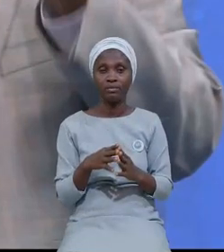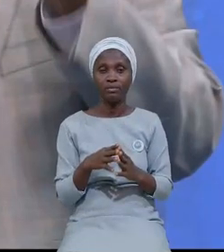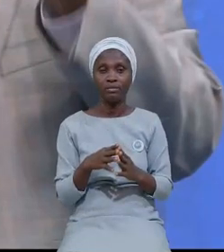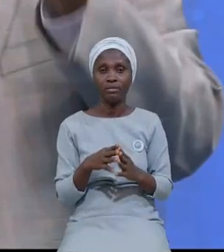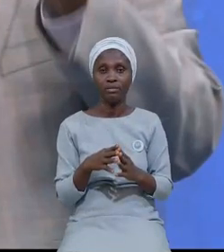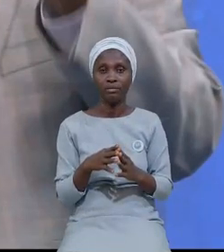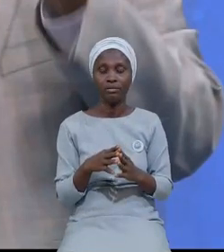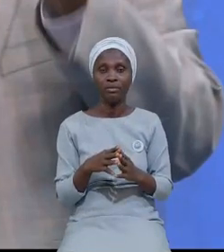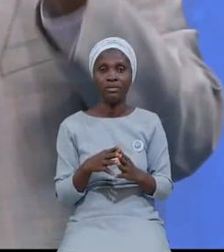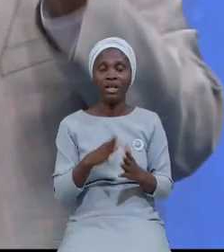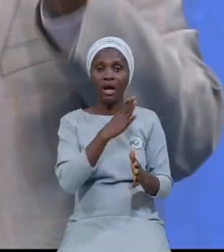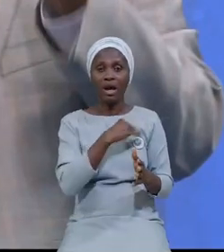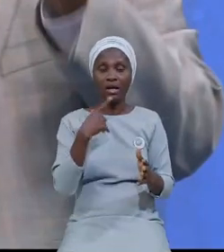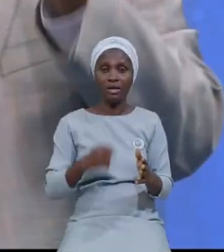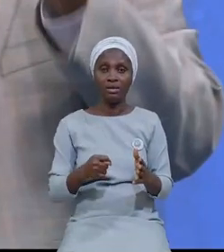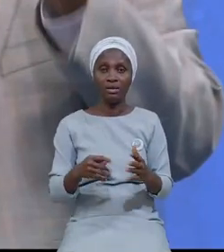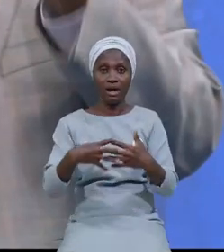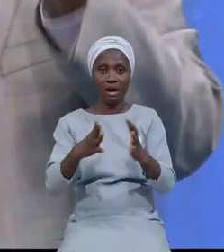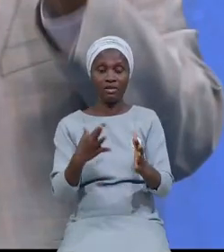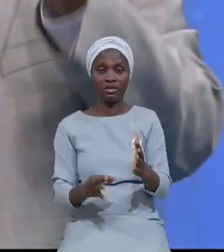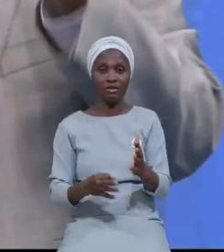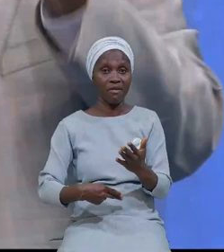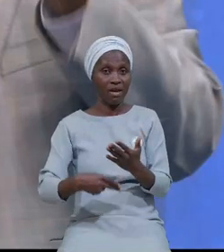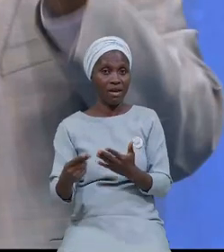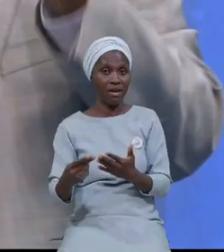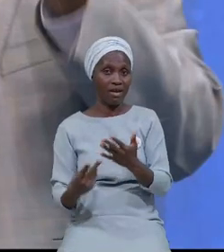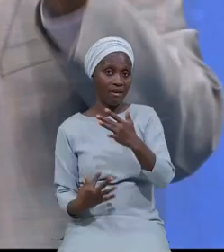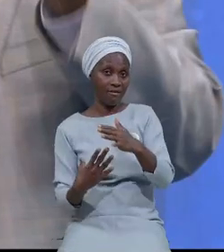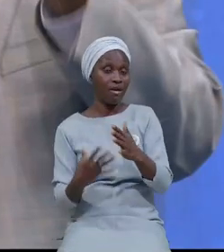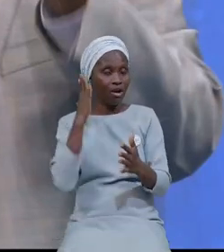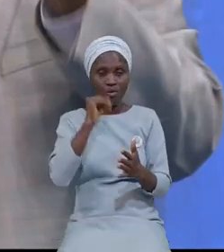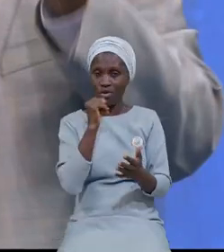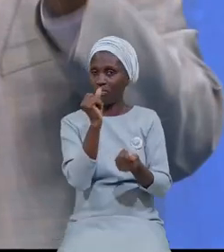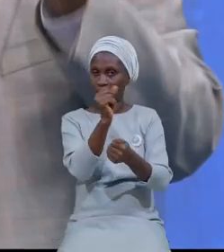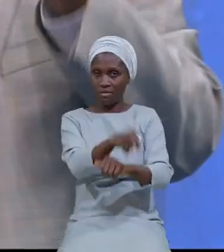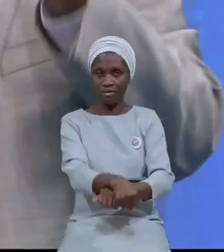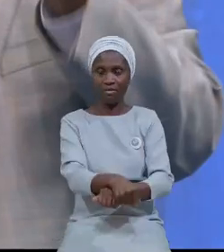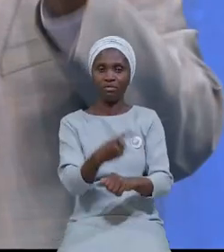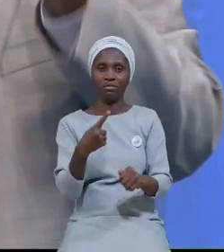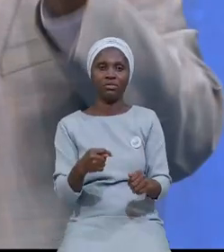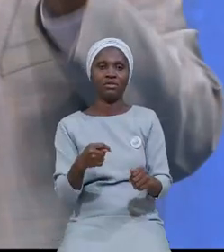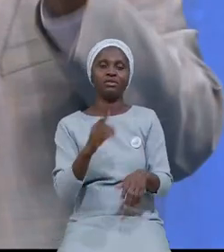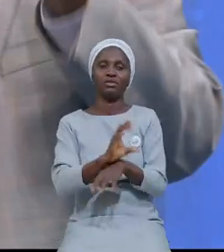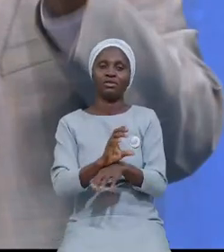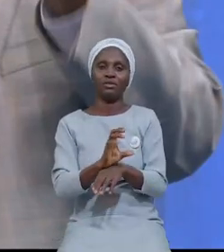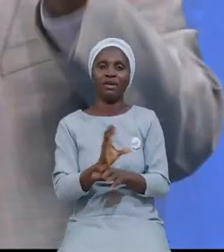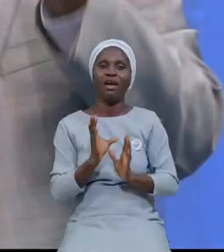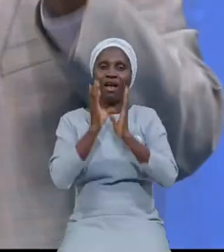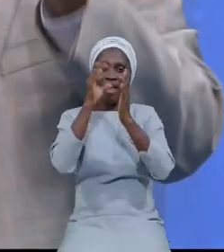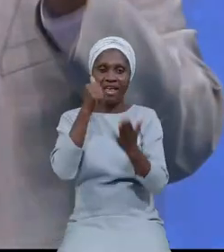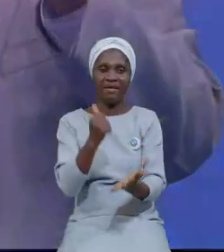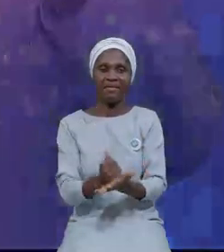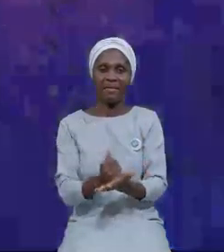Église et que les PS du séjour des morts ne prévudront point contre elle j'attendais